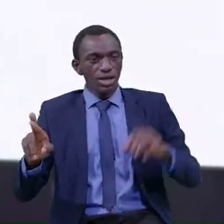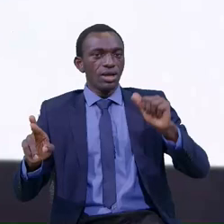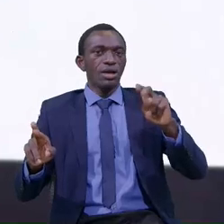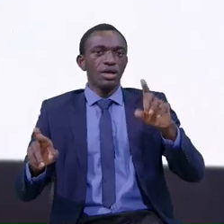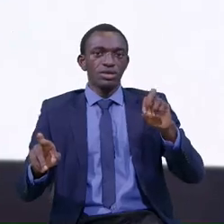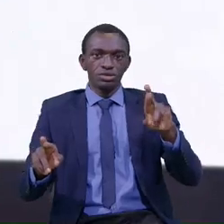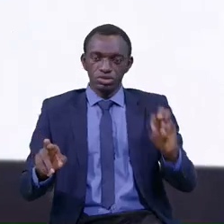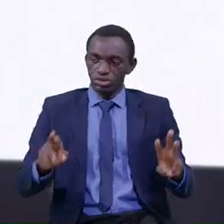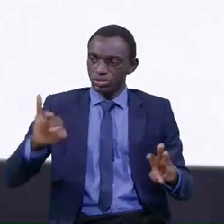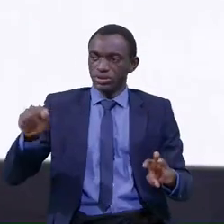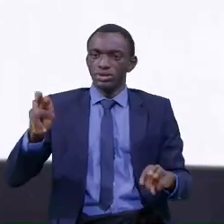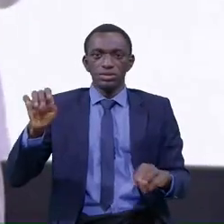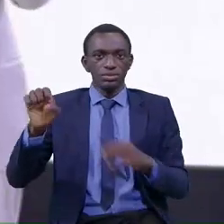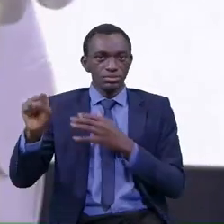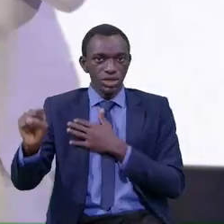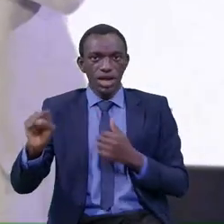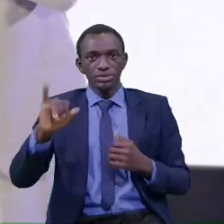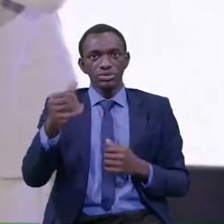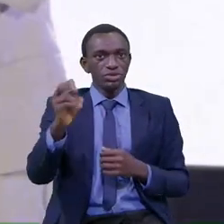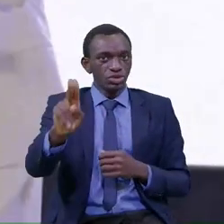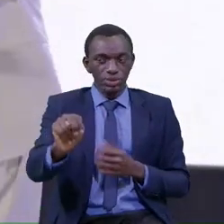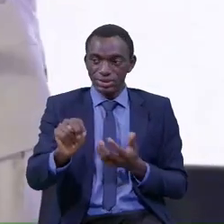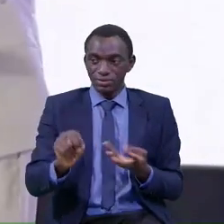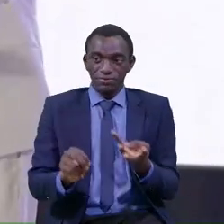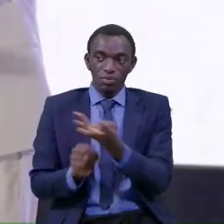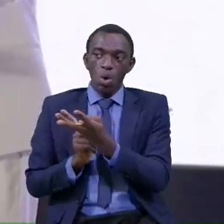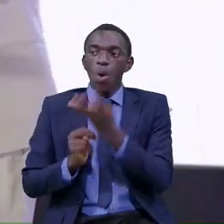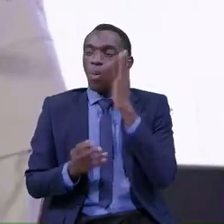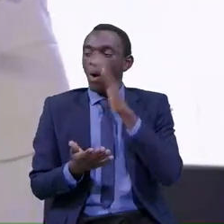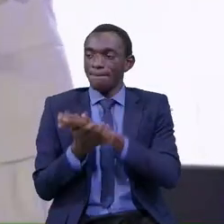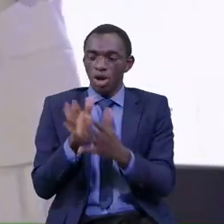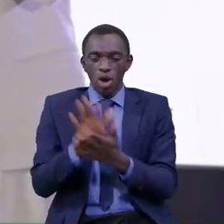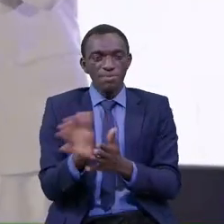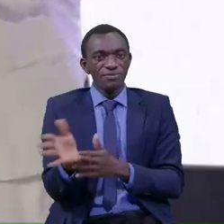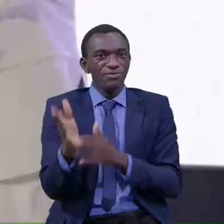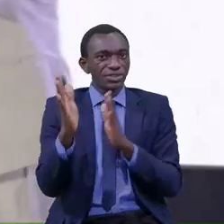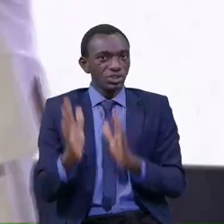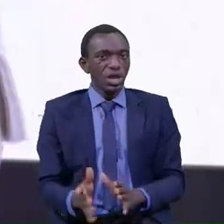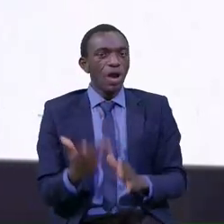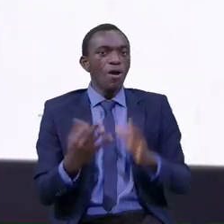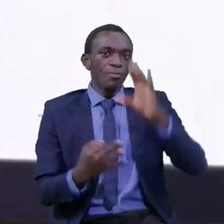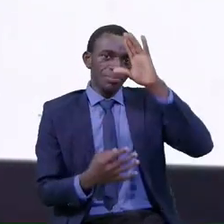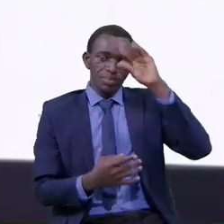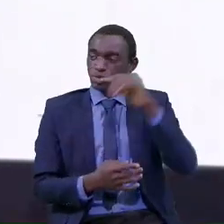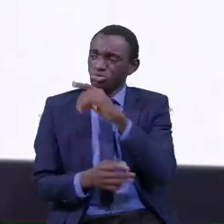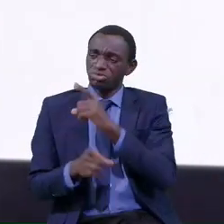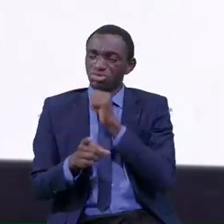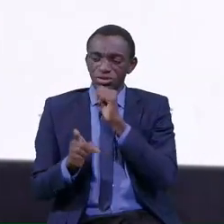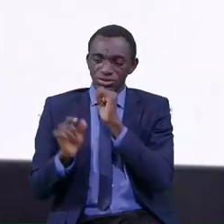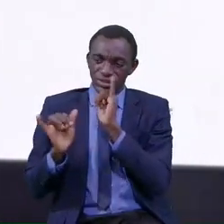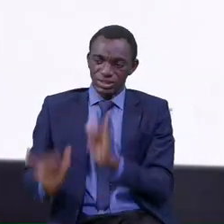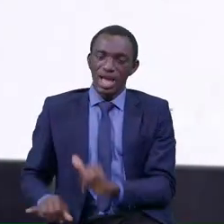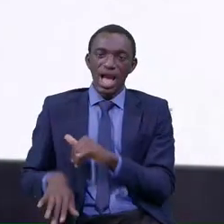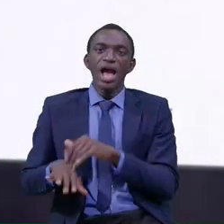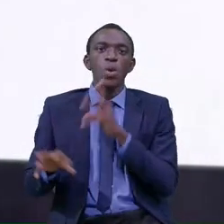vous deviendrez pêcheurs d'hommes. Et vous n'allez pas rester ici, au bord de la rivière. Vous